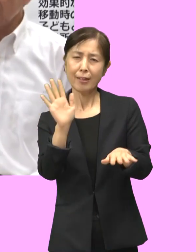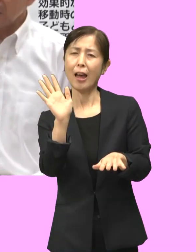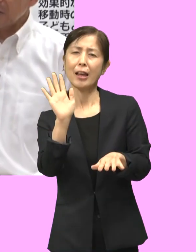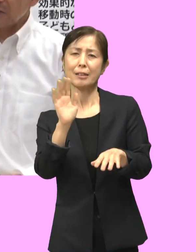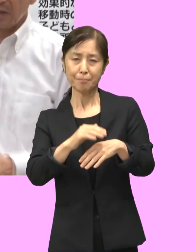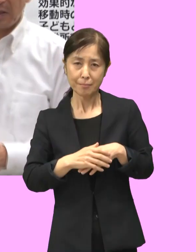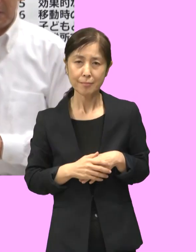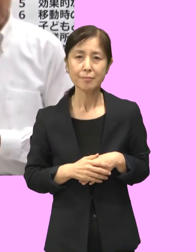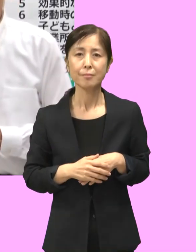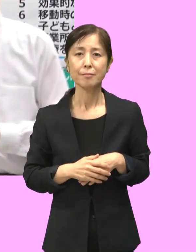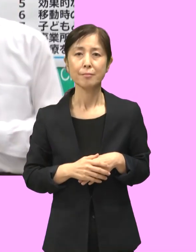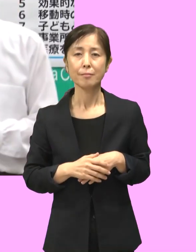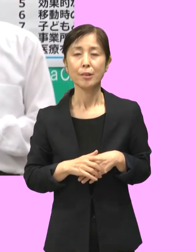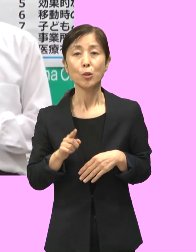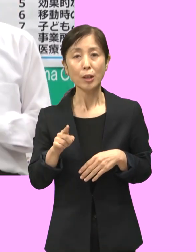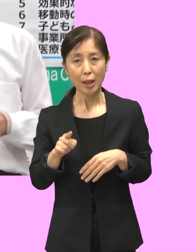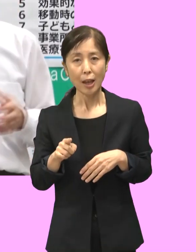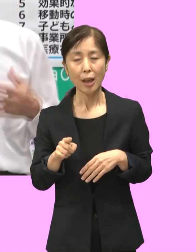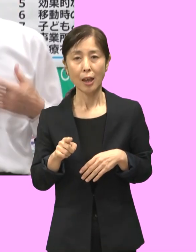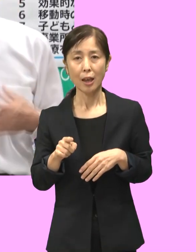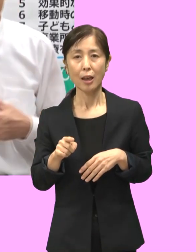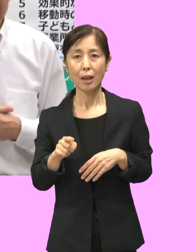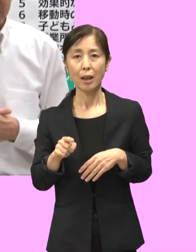ました。でその関係もあって